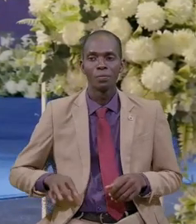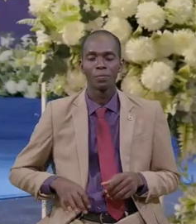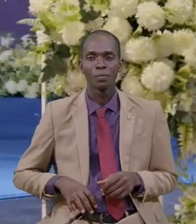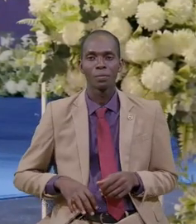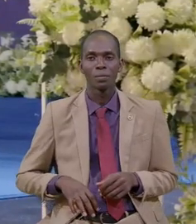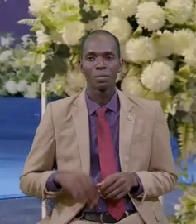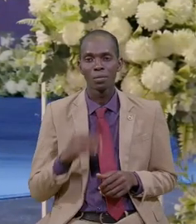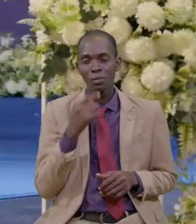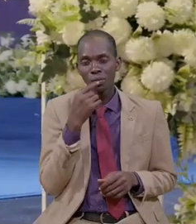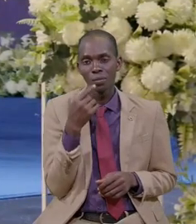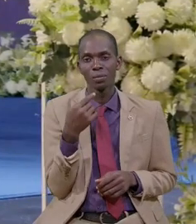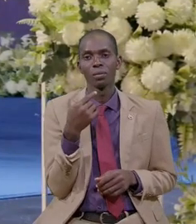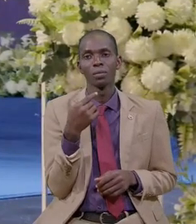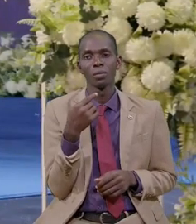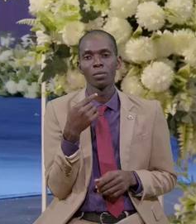peut-il dire,